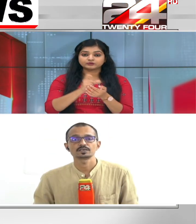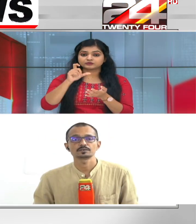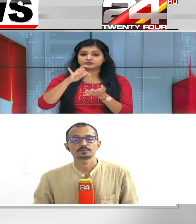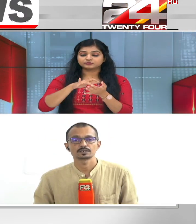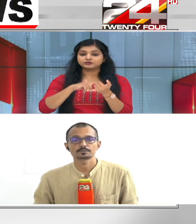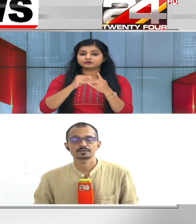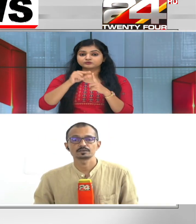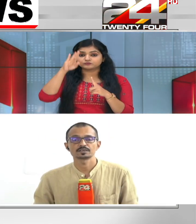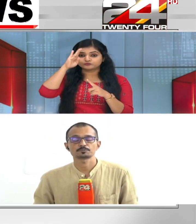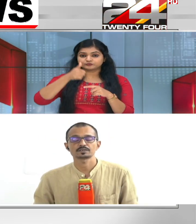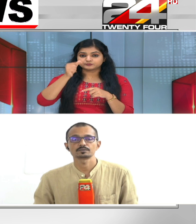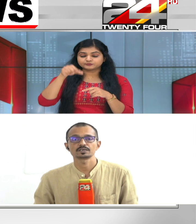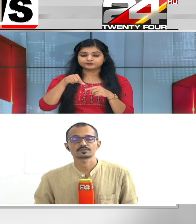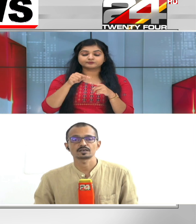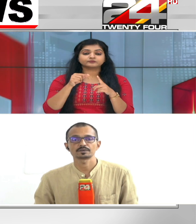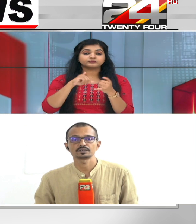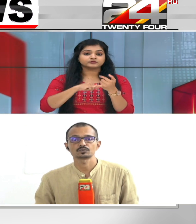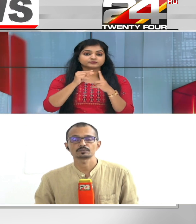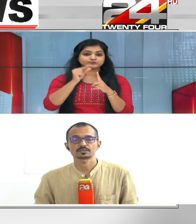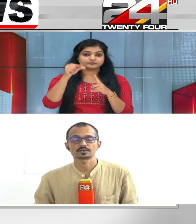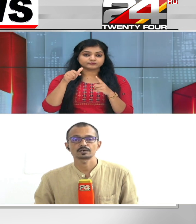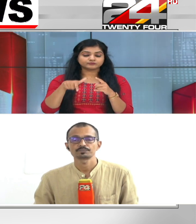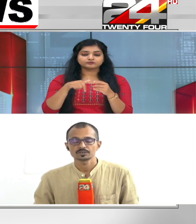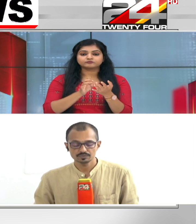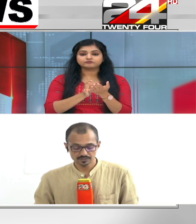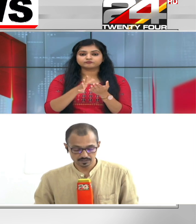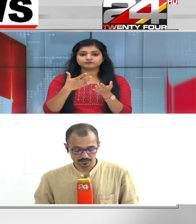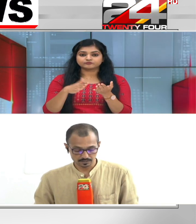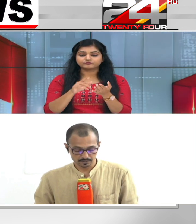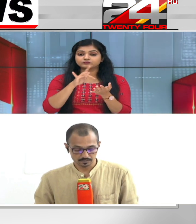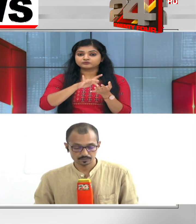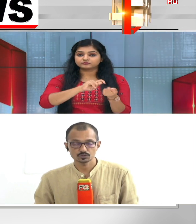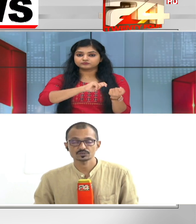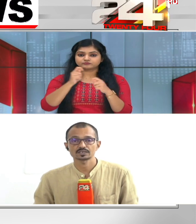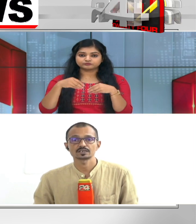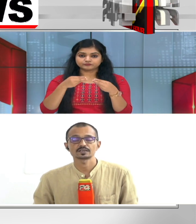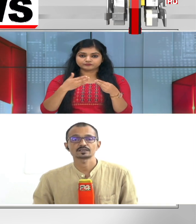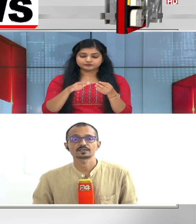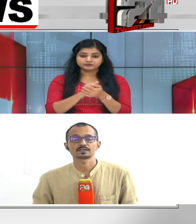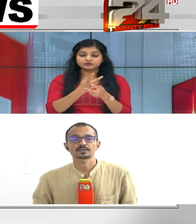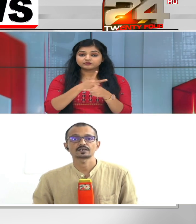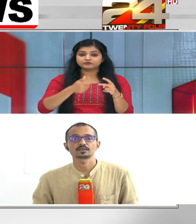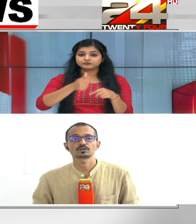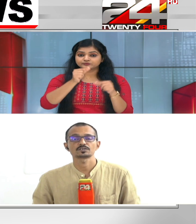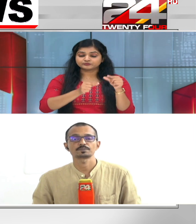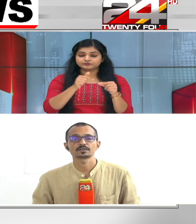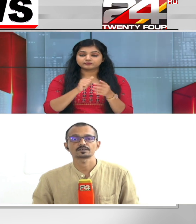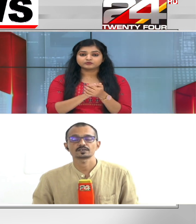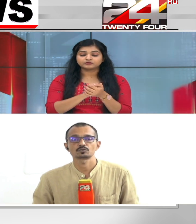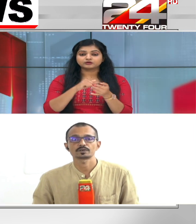പി പ്രദീപിനെ സ്ഥലം മാറ്റിയിട്ടുണ്ട്. മാത്രമല്ല വിവിധ ഉദ്യോഗസ്ഥർക്കെതിരെ നേരത്തെ തന്നെ താഴേക്കടയിലുള്ള